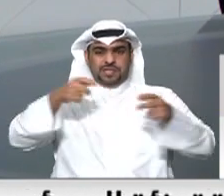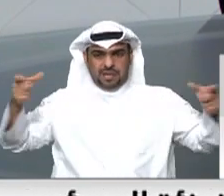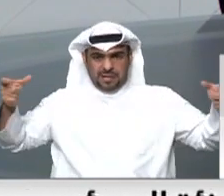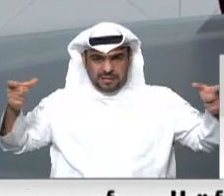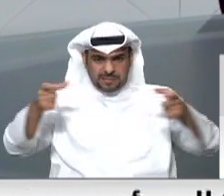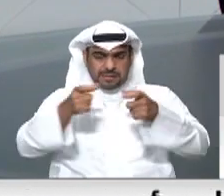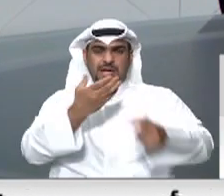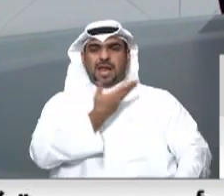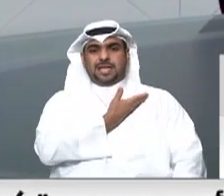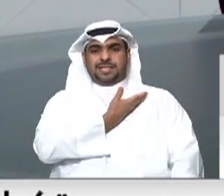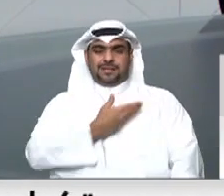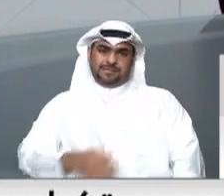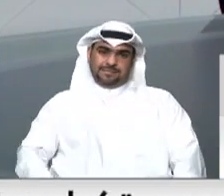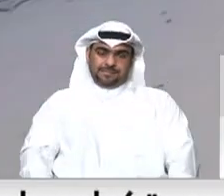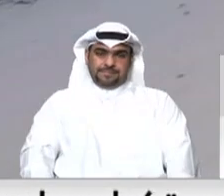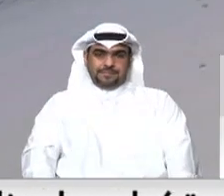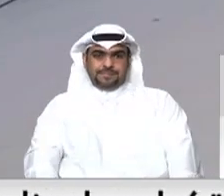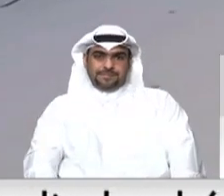عليها.